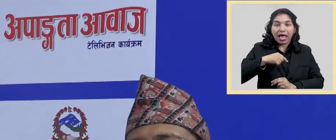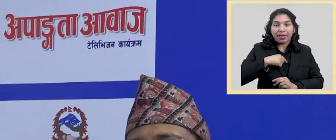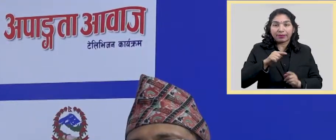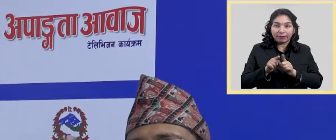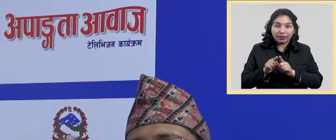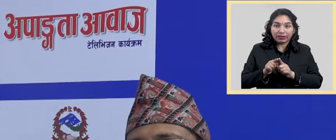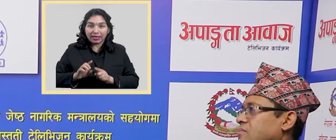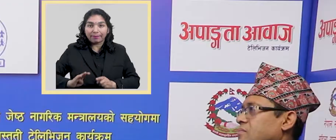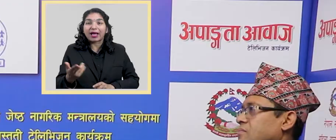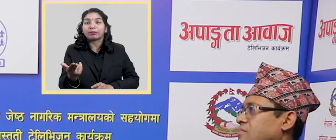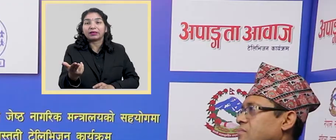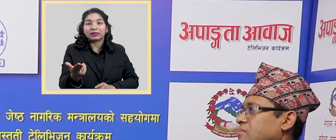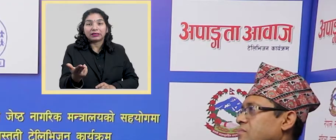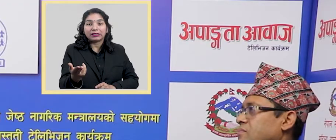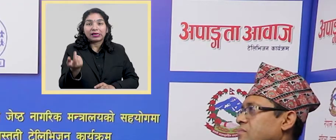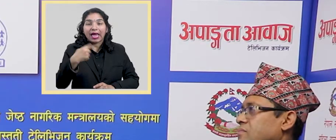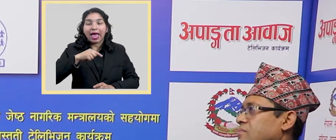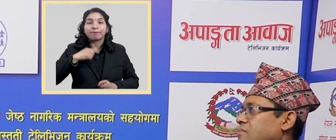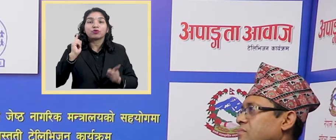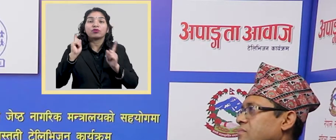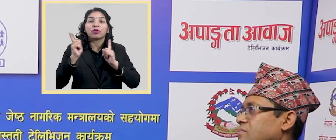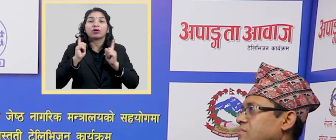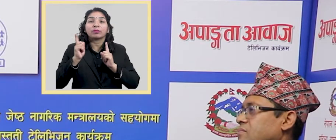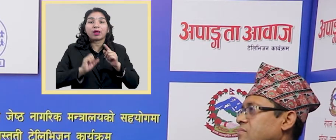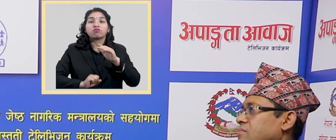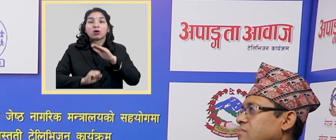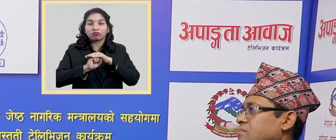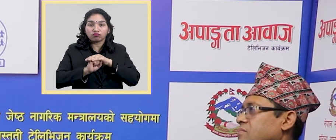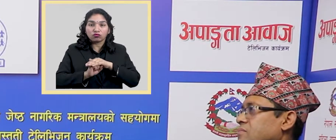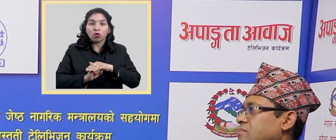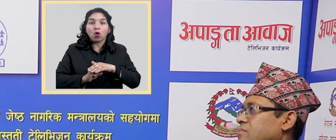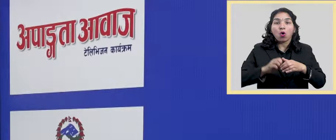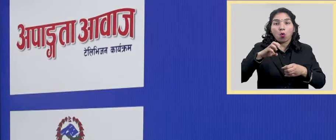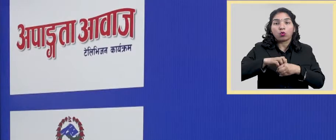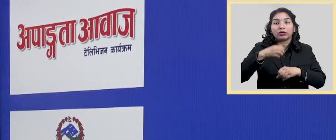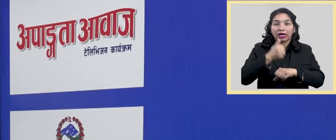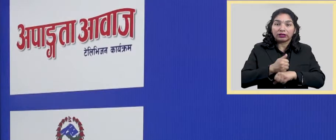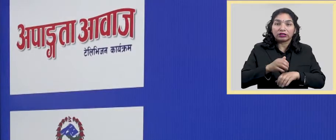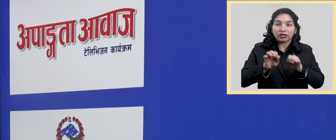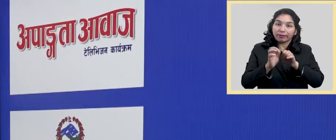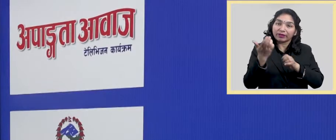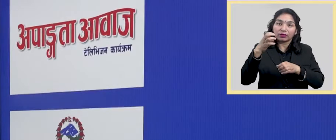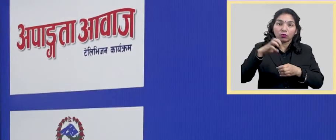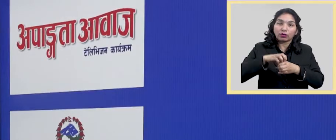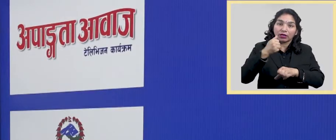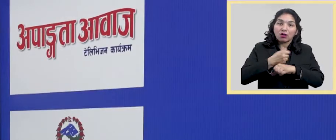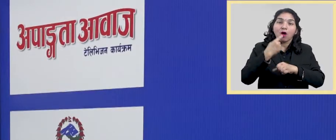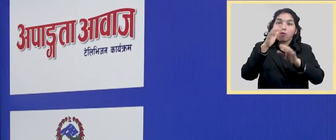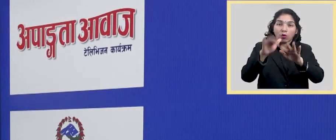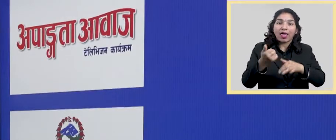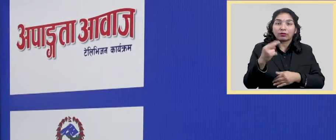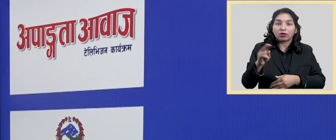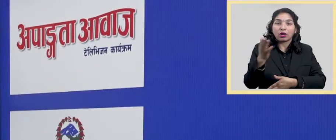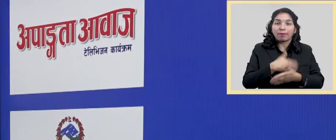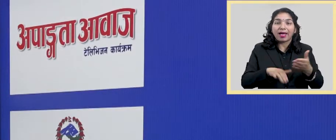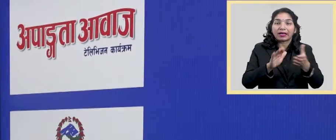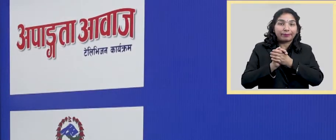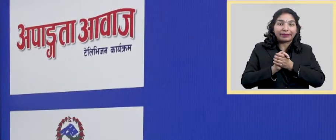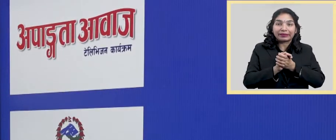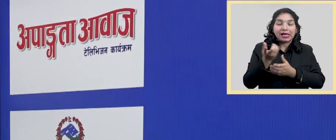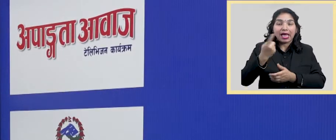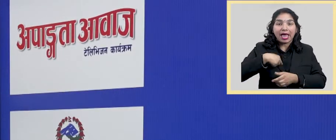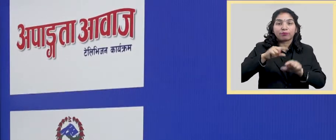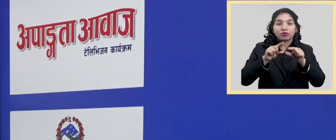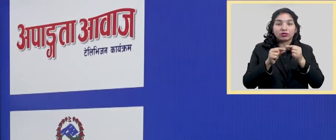अब हामी पनि त्यहाँ बागमती अफिसमा हाम्रो नगरपालिकाको प्रमुखज्यू हामी वडाचीहरूलाई सम्बन्धित वडाचीहरूलाई बोलाइएको थियो र अपाङ्ग मैत्री